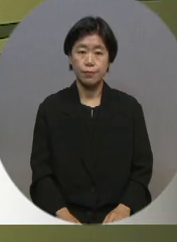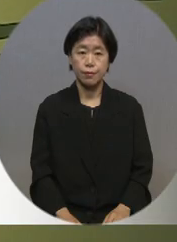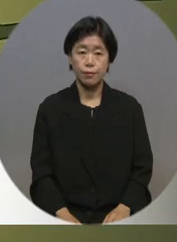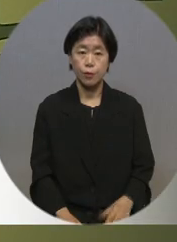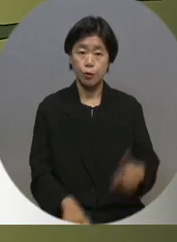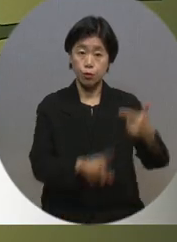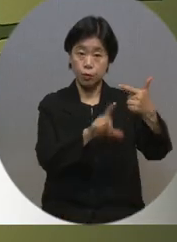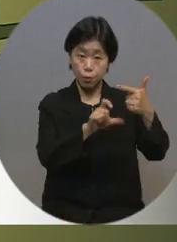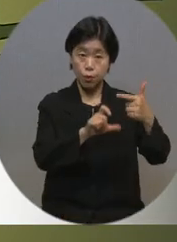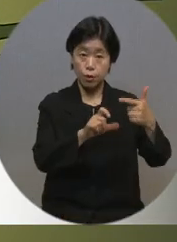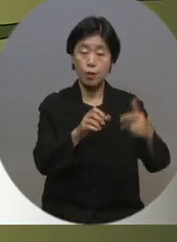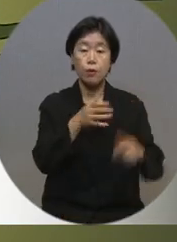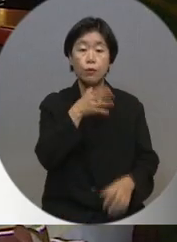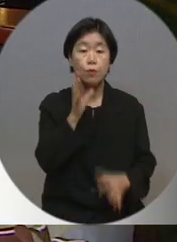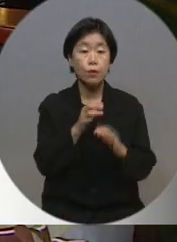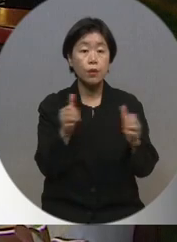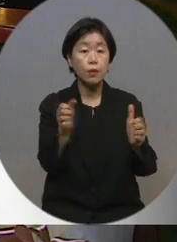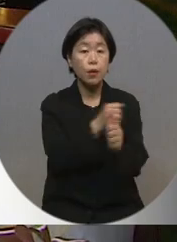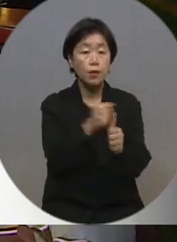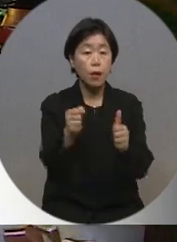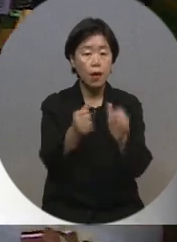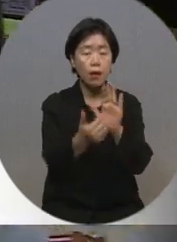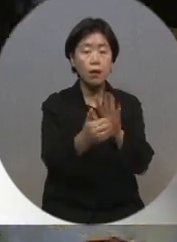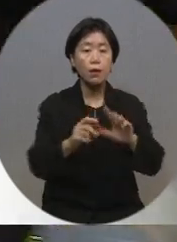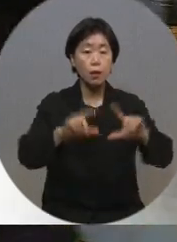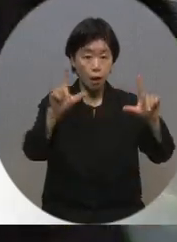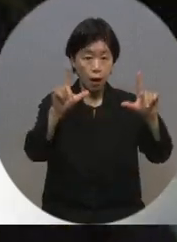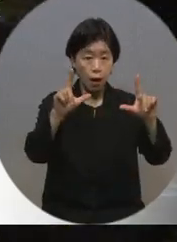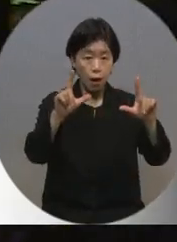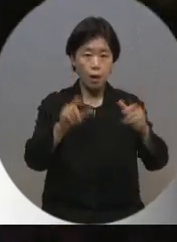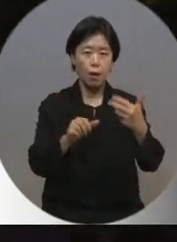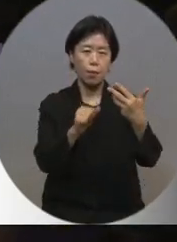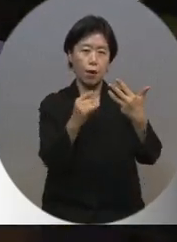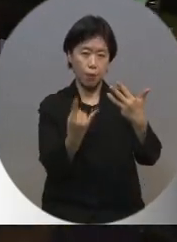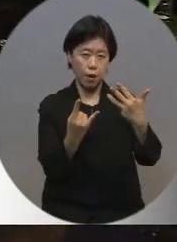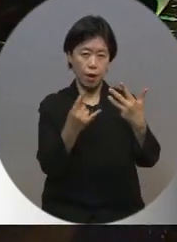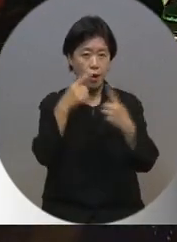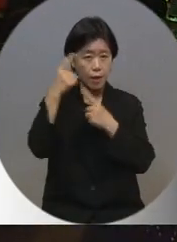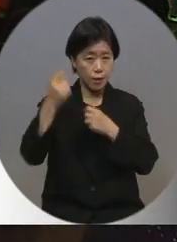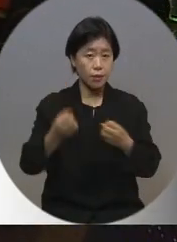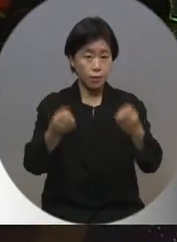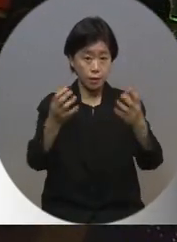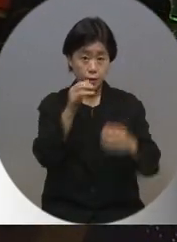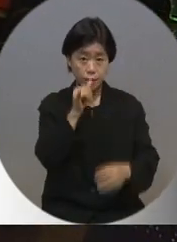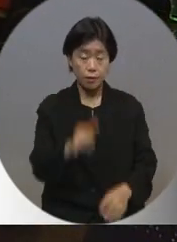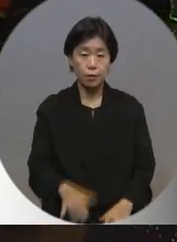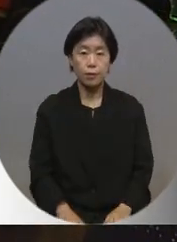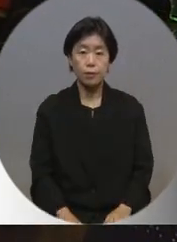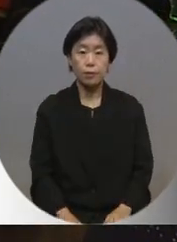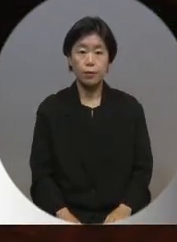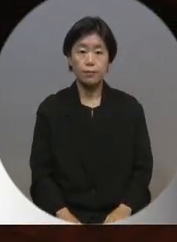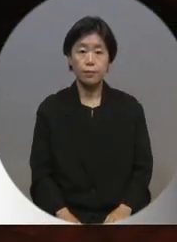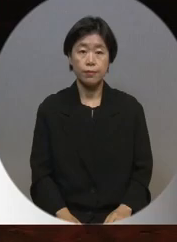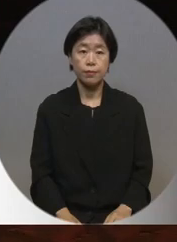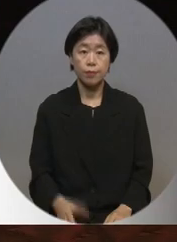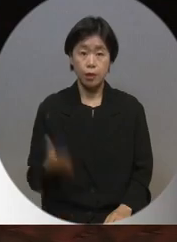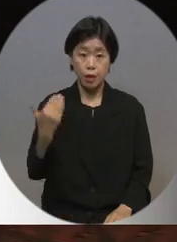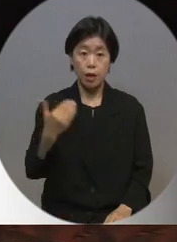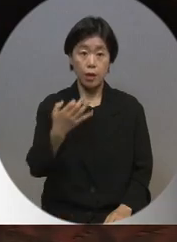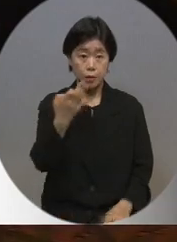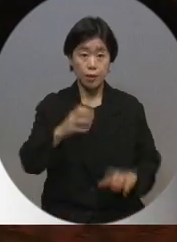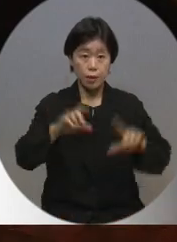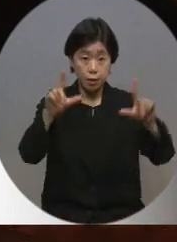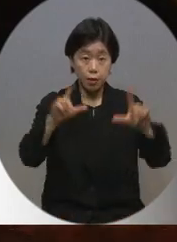6월 15일 노인학대 예방의 날을 맞아 제8회 노인학대 예방의 날 기념식이 열렸습니다. 지난 14일